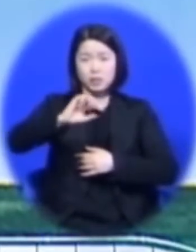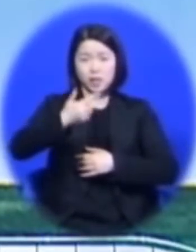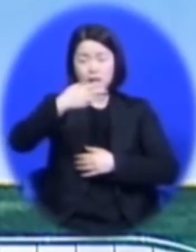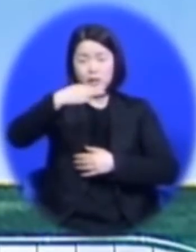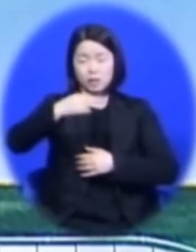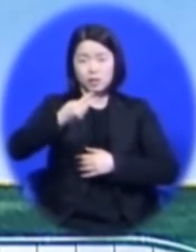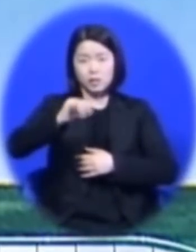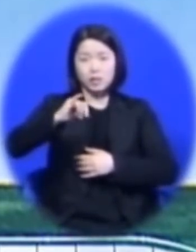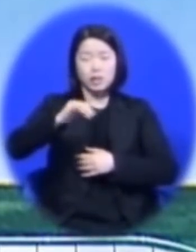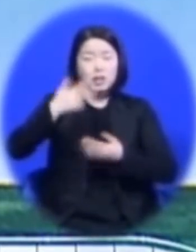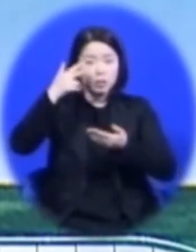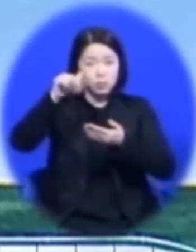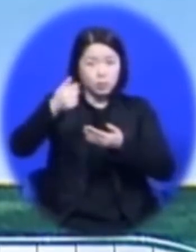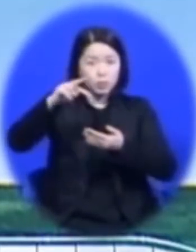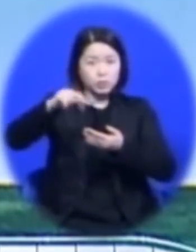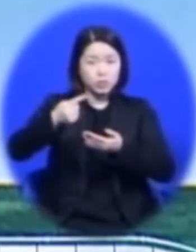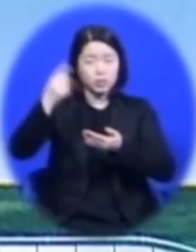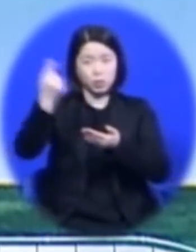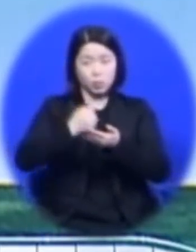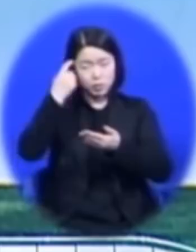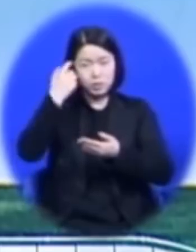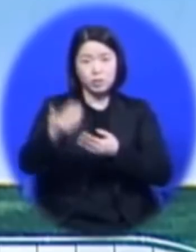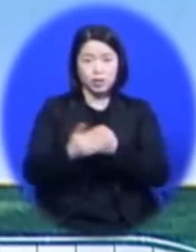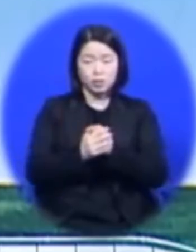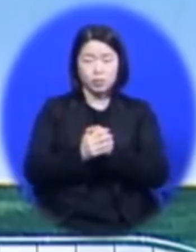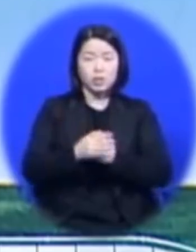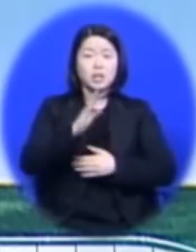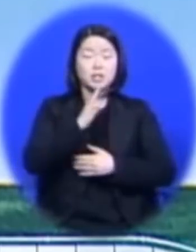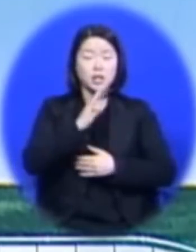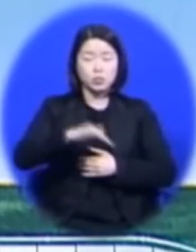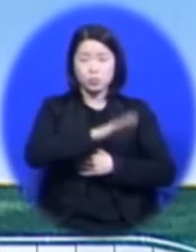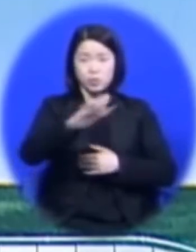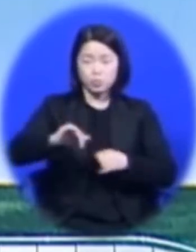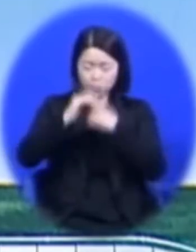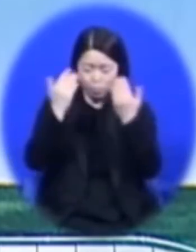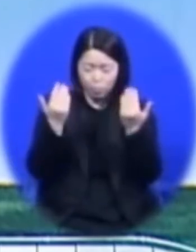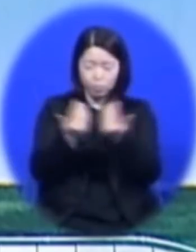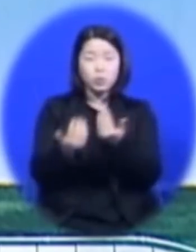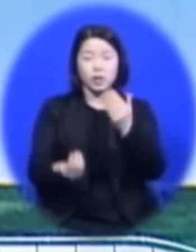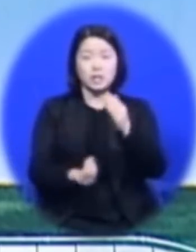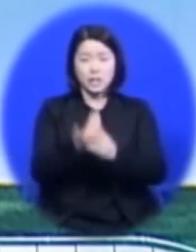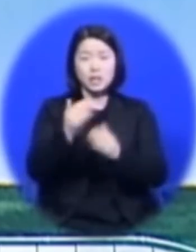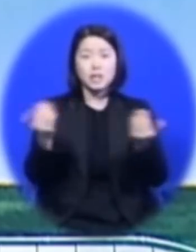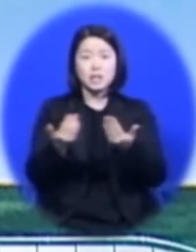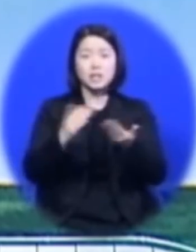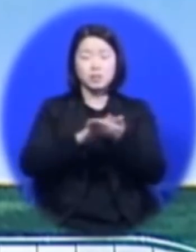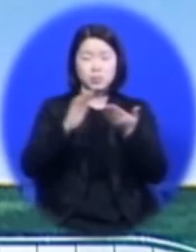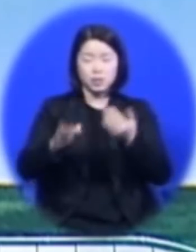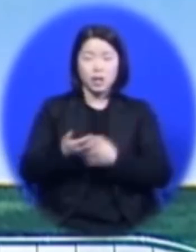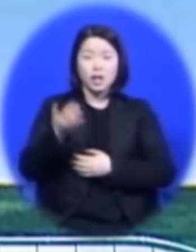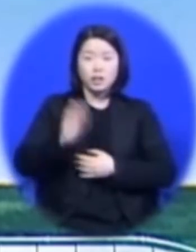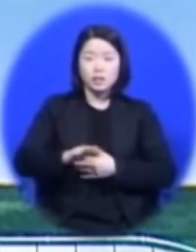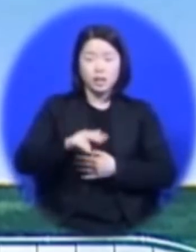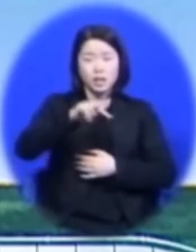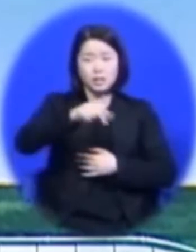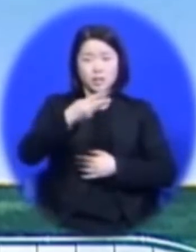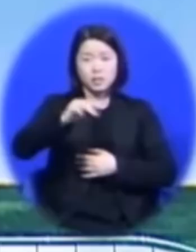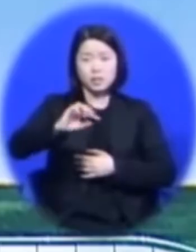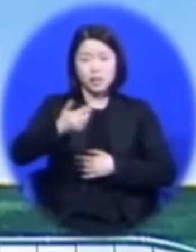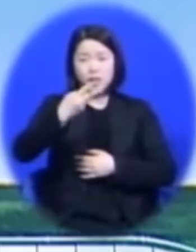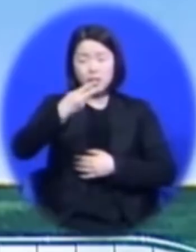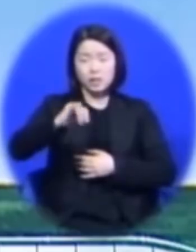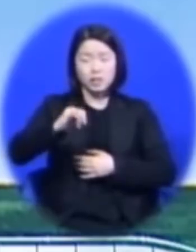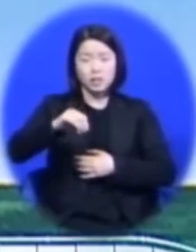주님이 오셨을 까요 사실 우리 모두 이렇게 일어난 일입니다 근데 스탠리 좋은 수는 그